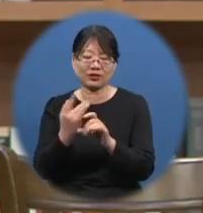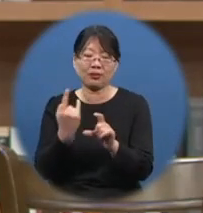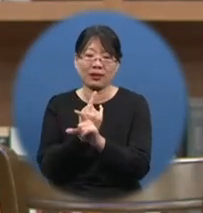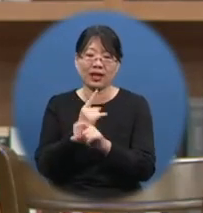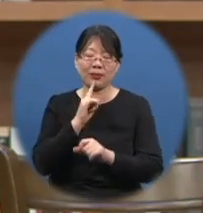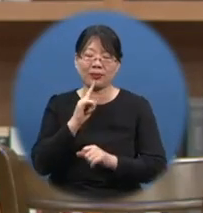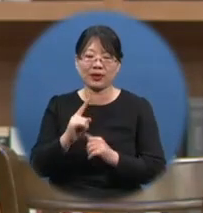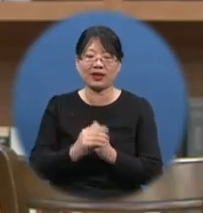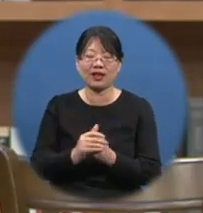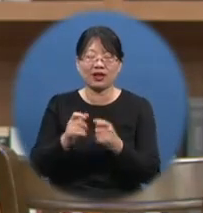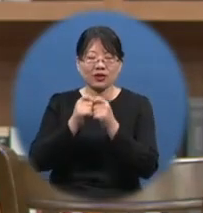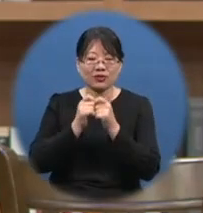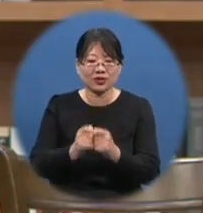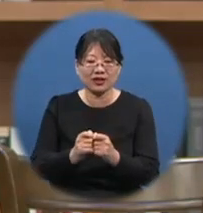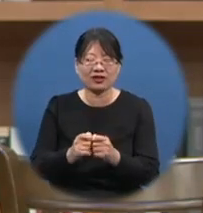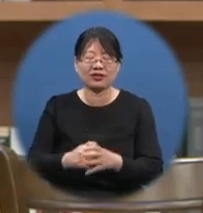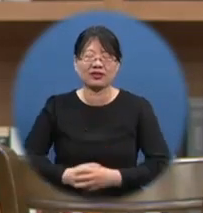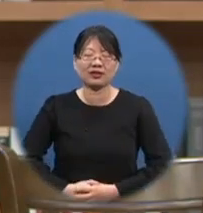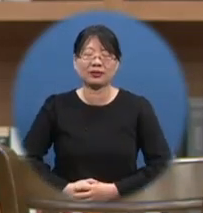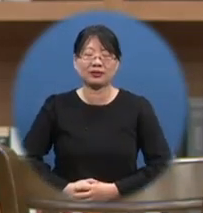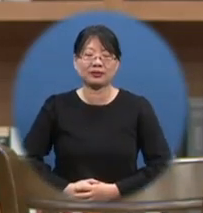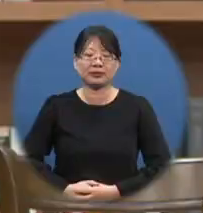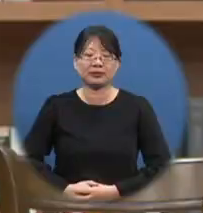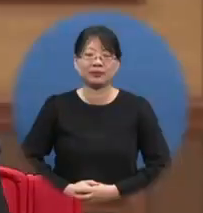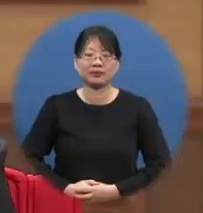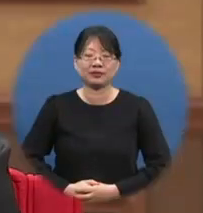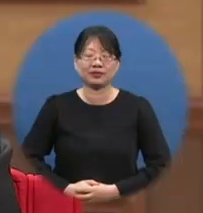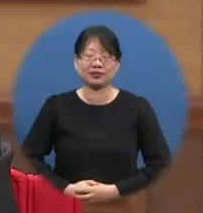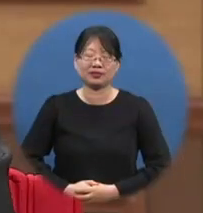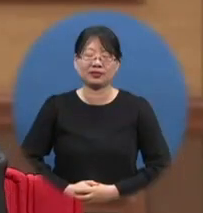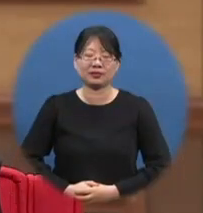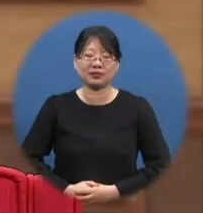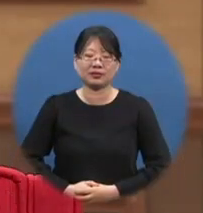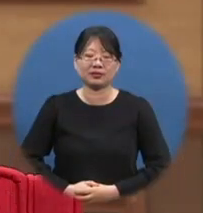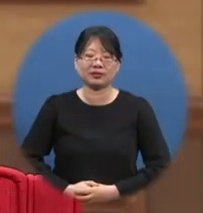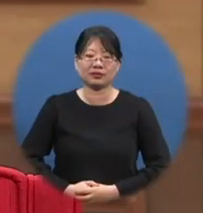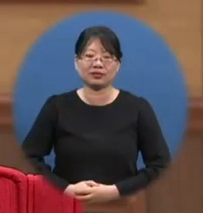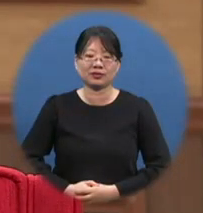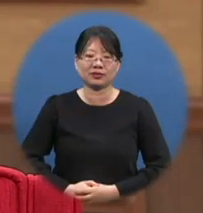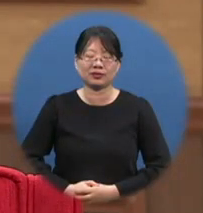바꾸겠다. 그럼 구체적으로 어떻게 해가실 건가요?